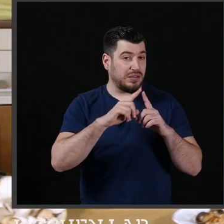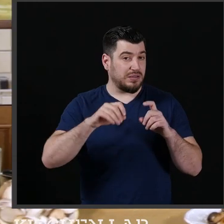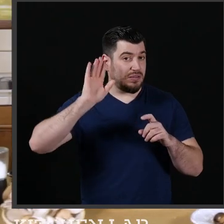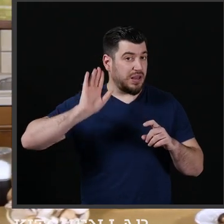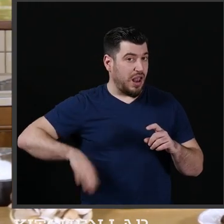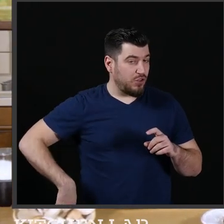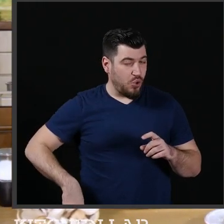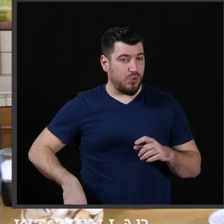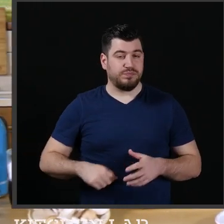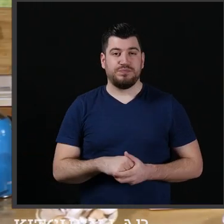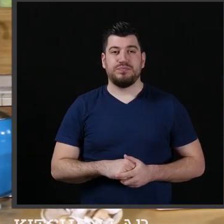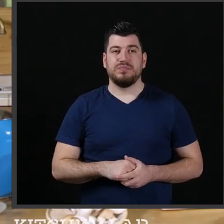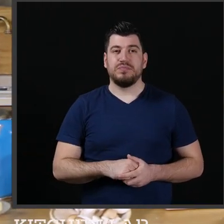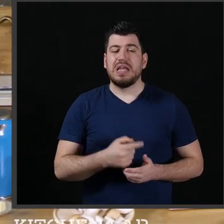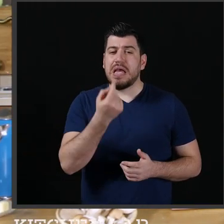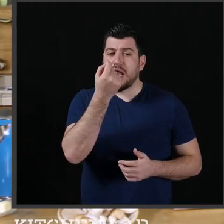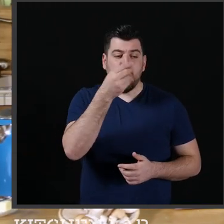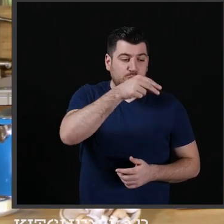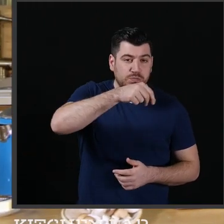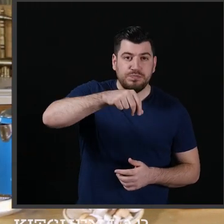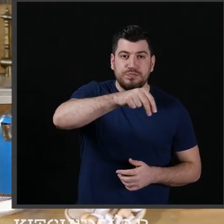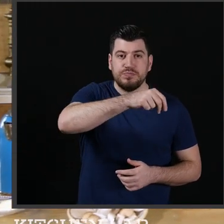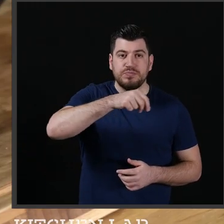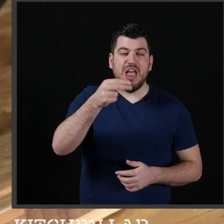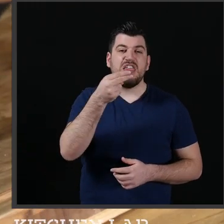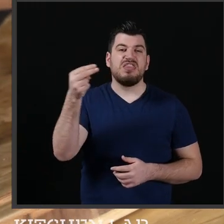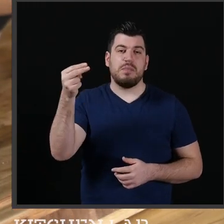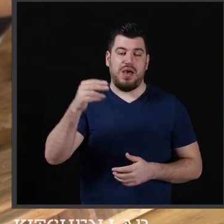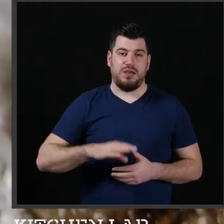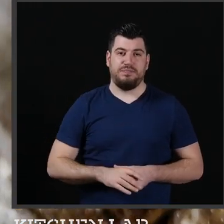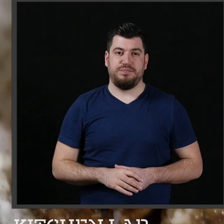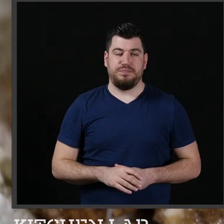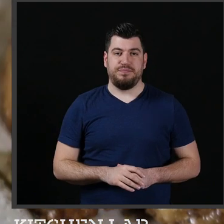Θα βάλω και μία σταλιά από θυμαράκι.